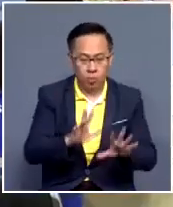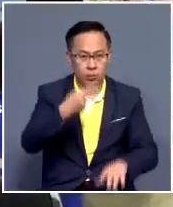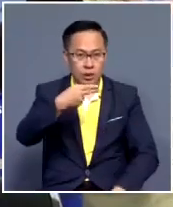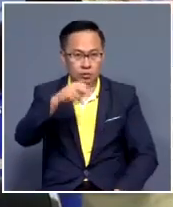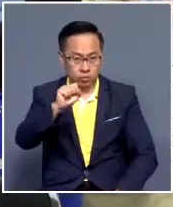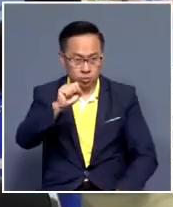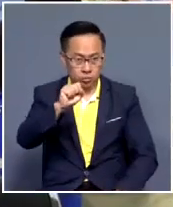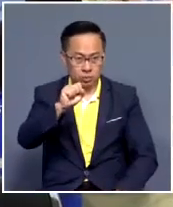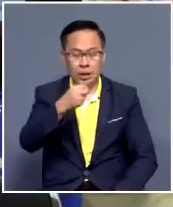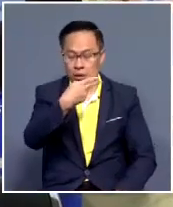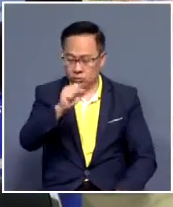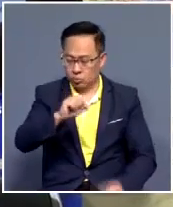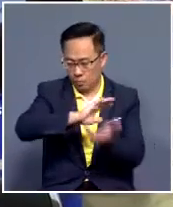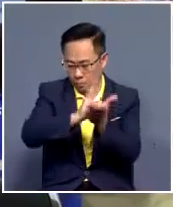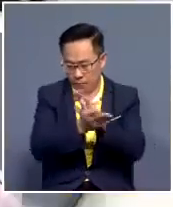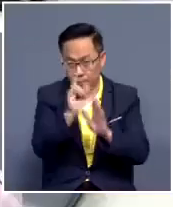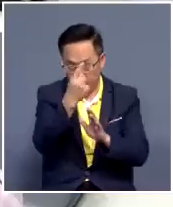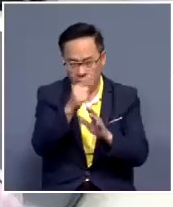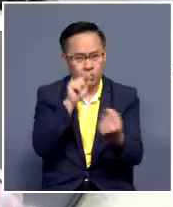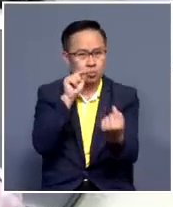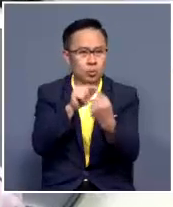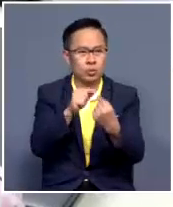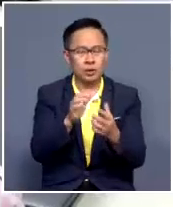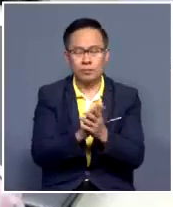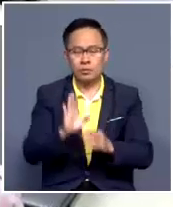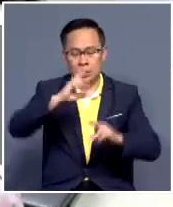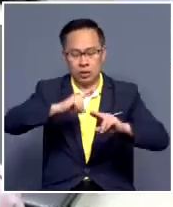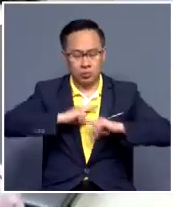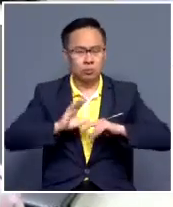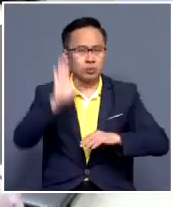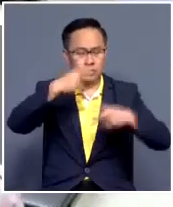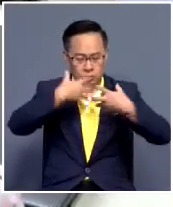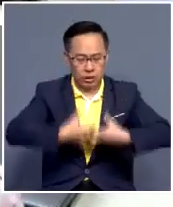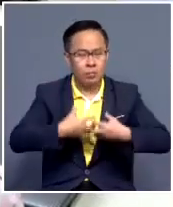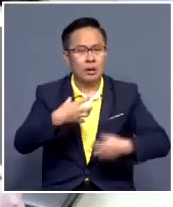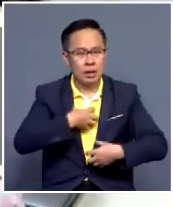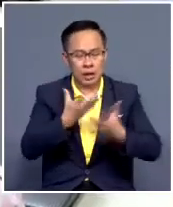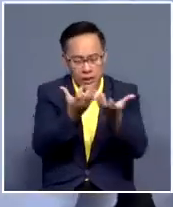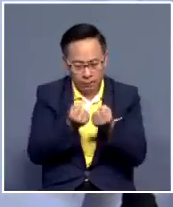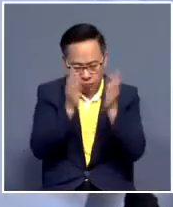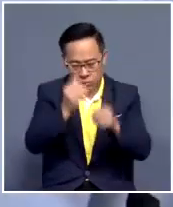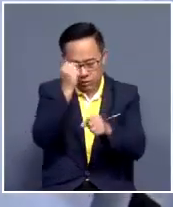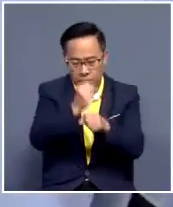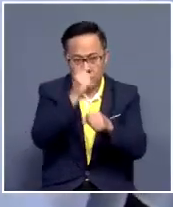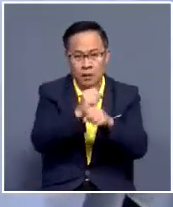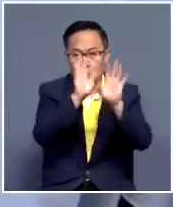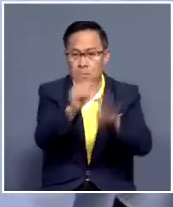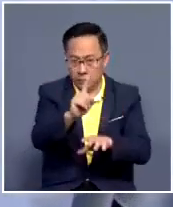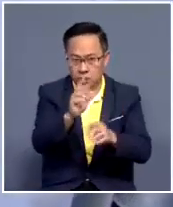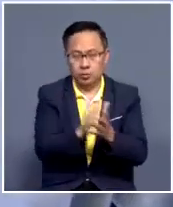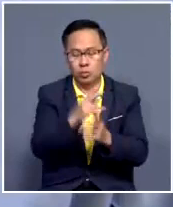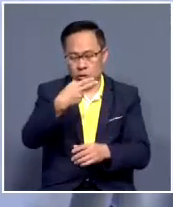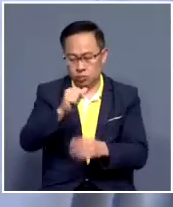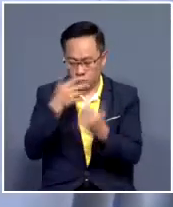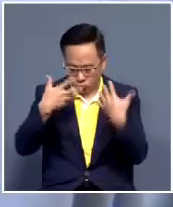ตรหลักสูตรมันต้องปรับใหม่เพื่อจะตอบโจทย์ความต้องการของภาคเอกชนภาคอุตสาหกรรมตอบโจทย์โลกที่จะเปลี่ยนแปลงไปข้างหน้าขณะเดียว